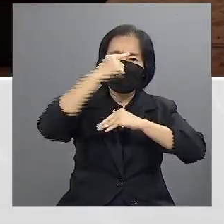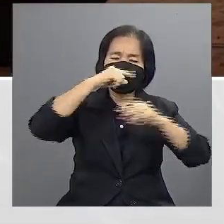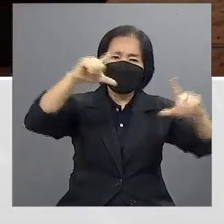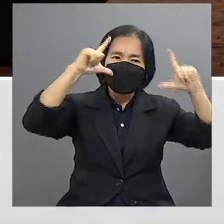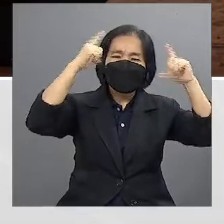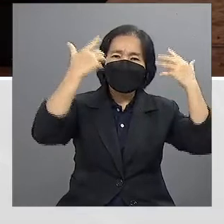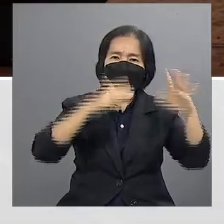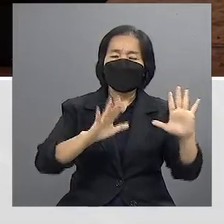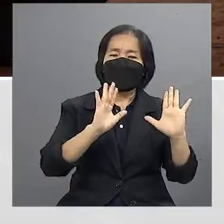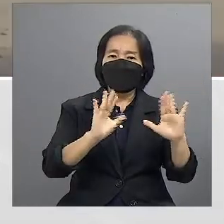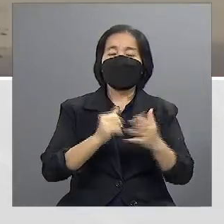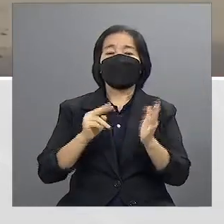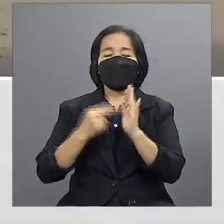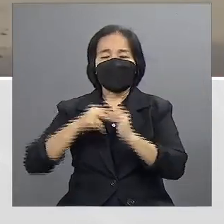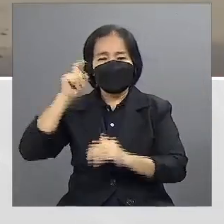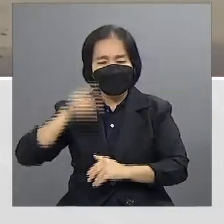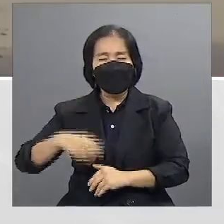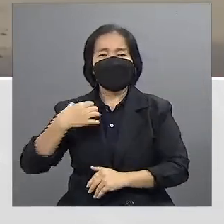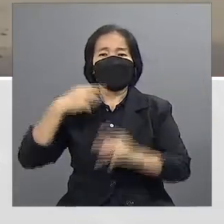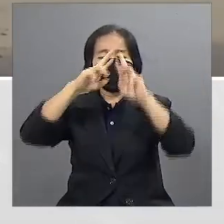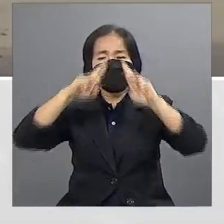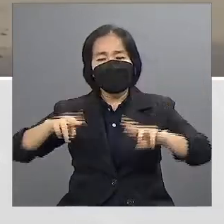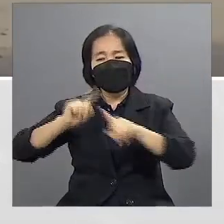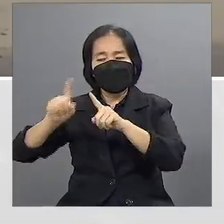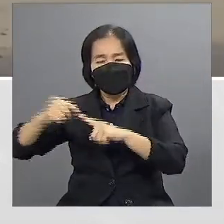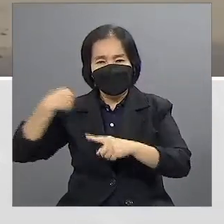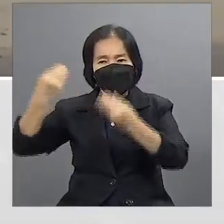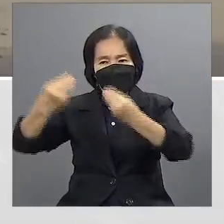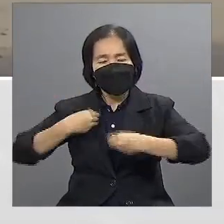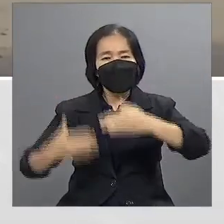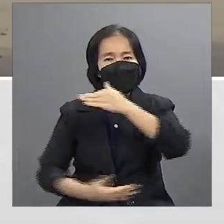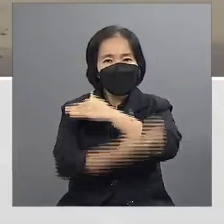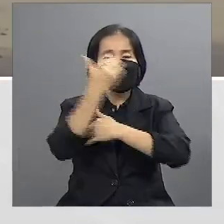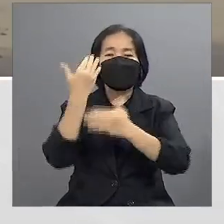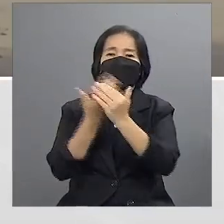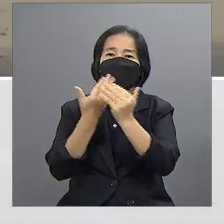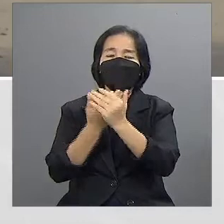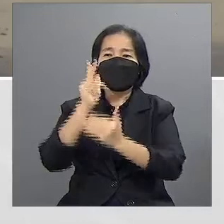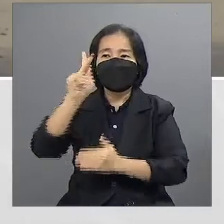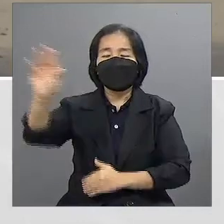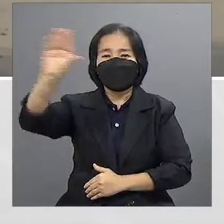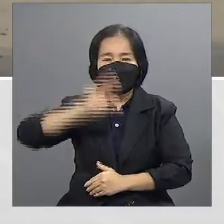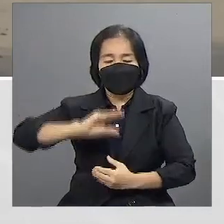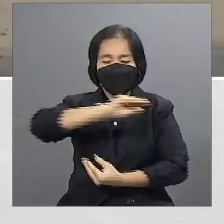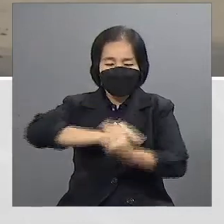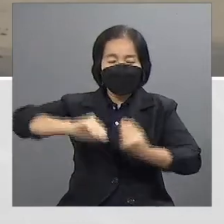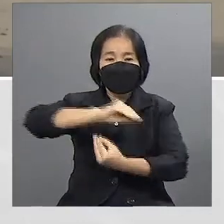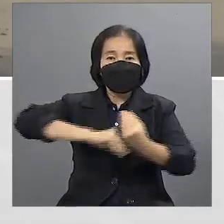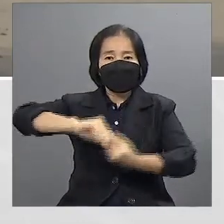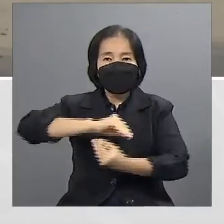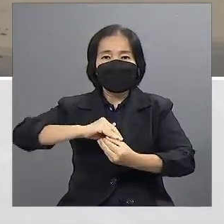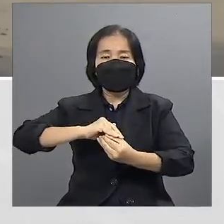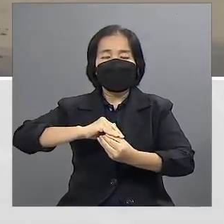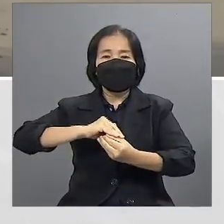Custerเป็น Saud wireless ป stereoรอ่ อให participatedคราม